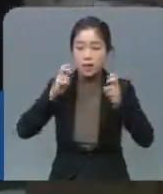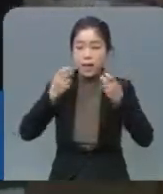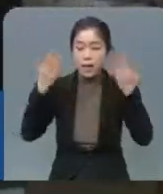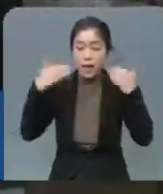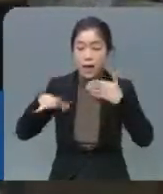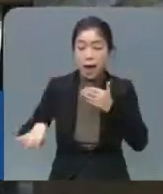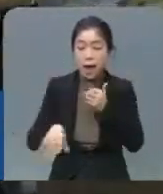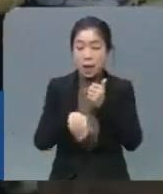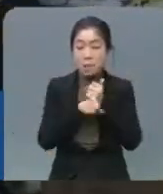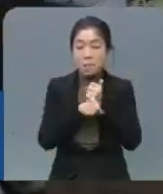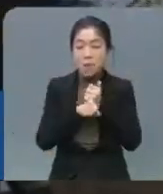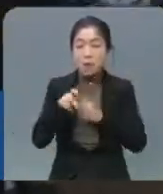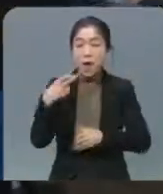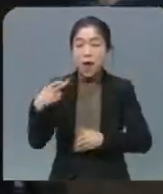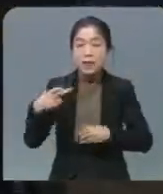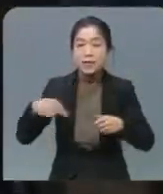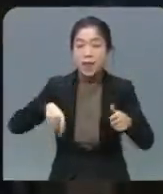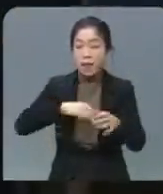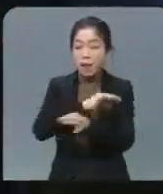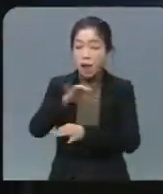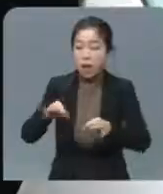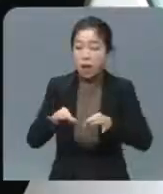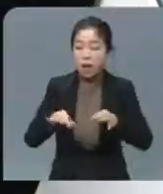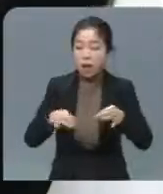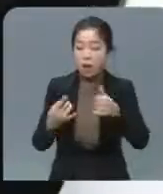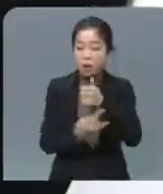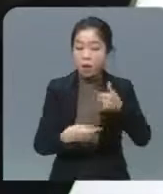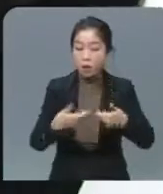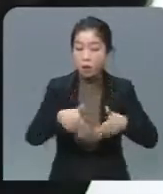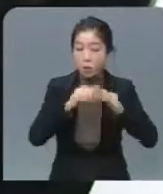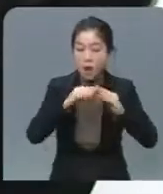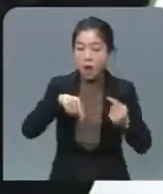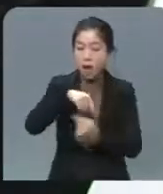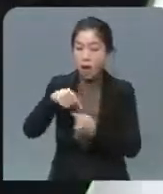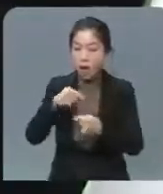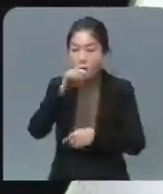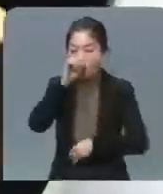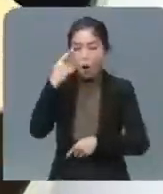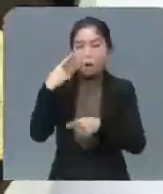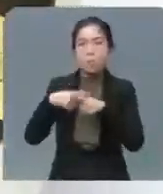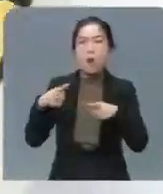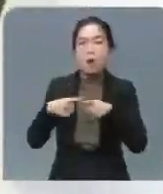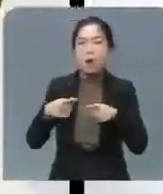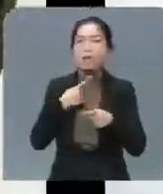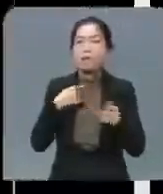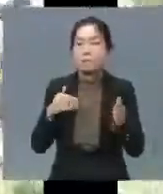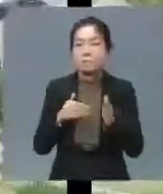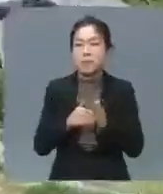거버넌스인 광산 경제 백신 회의를 발족 운영한 정책이 좋은 평가를 받았다고 밝혔습니다.